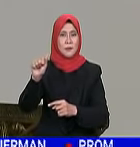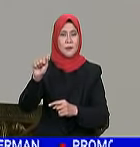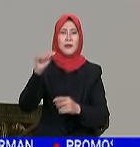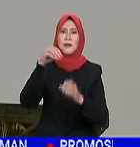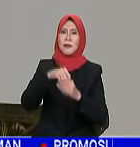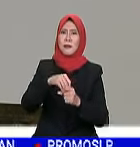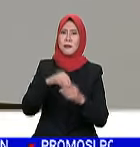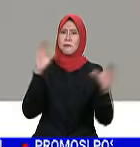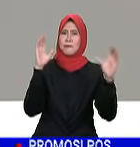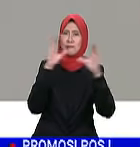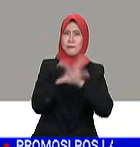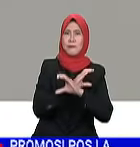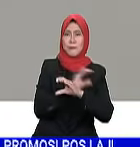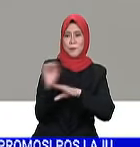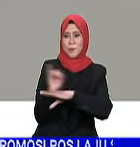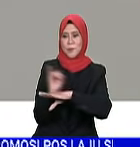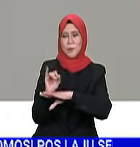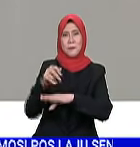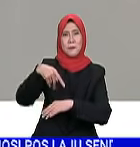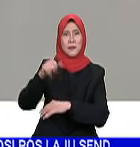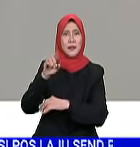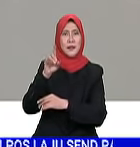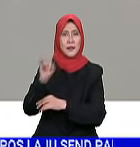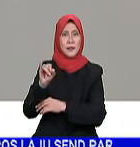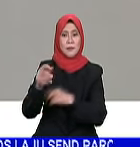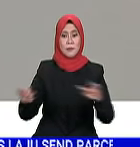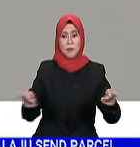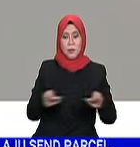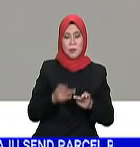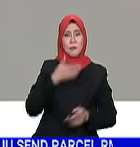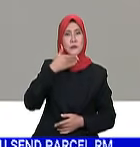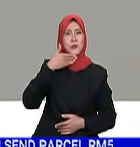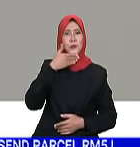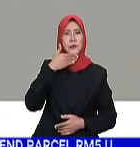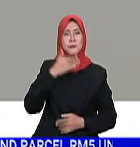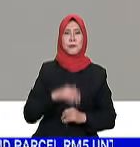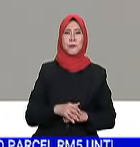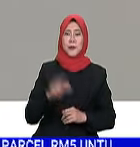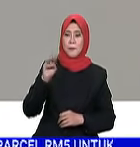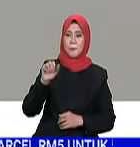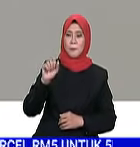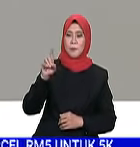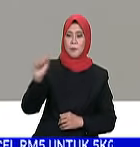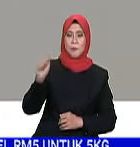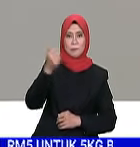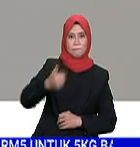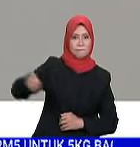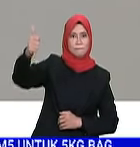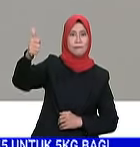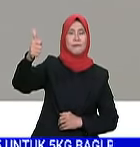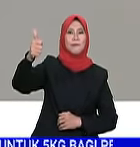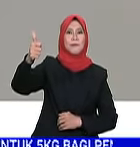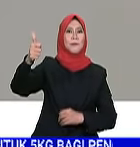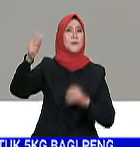dalam mengharungi cabaran industri padi di kawasan muda. MADA sebagai peneraju jelapang padi